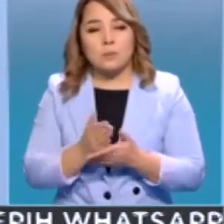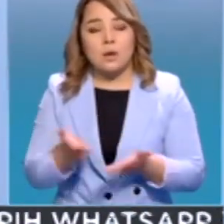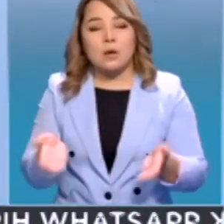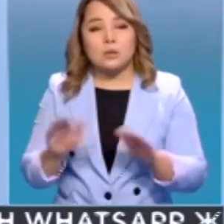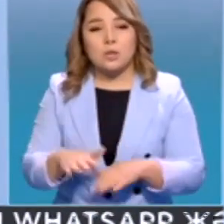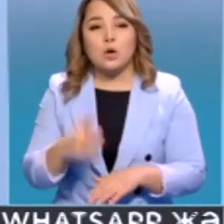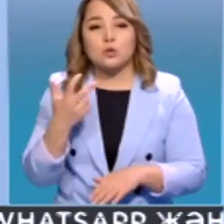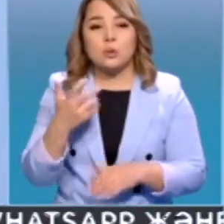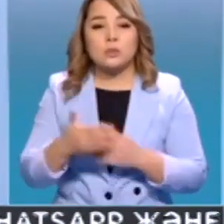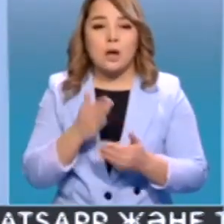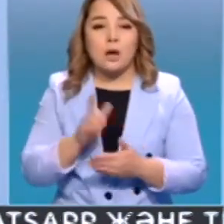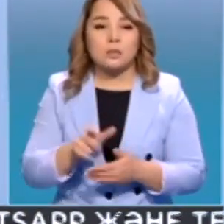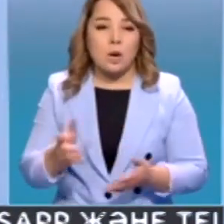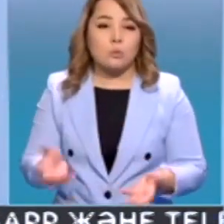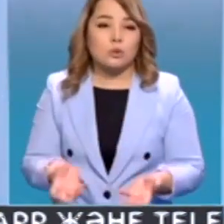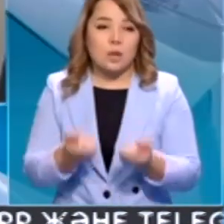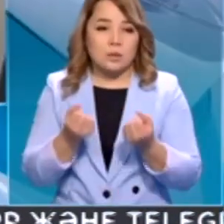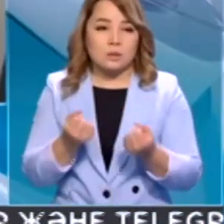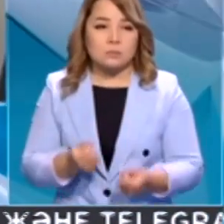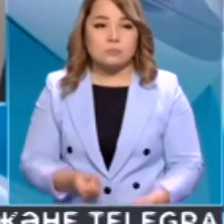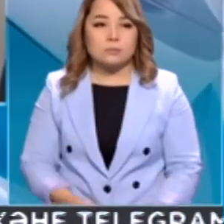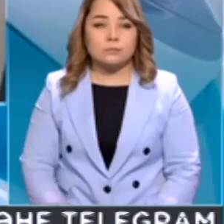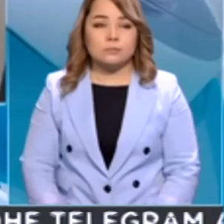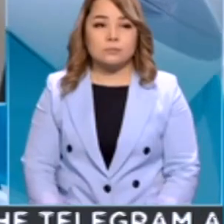қалған 300-ден астам адам құтқарылған.